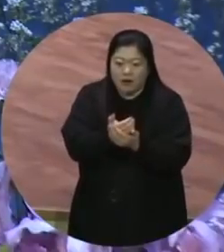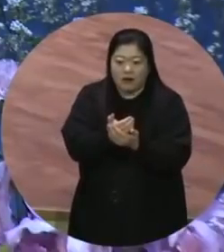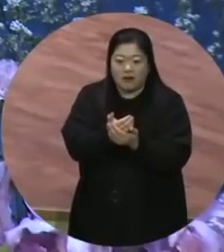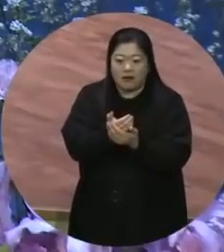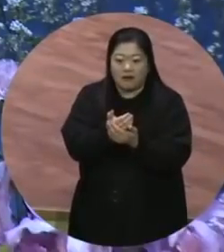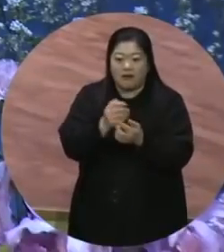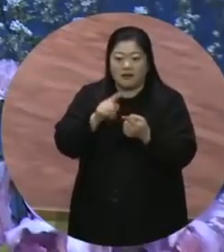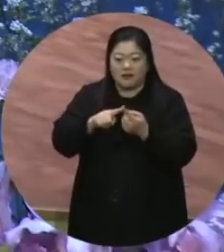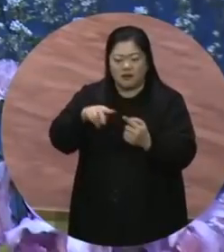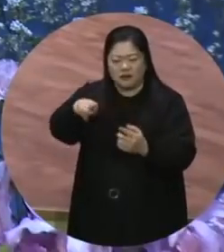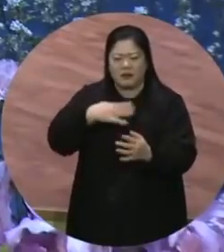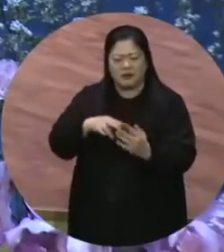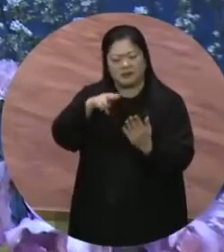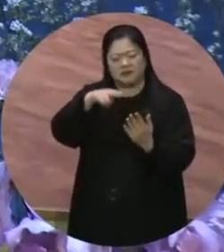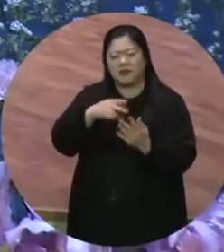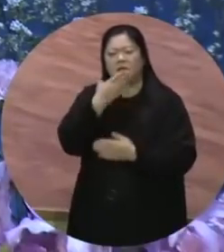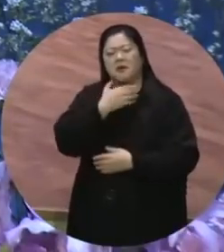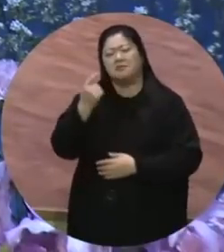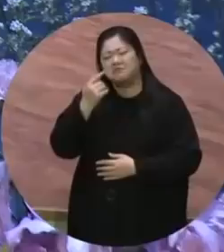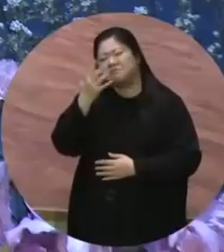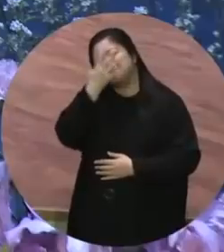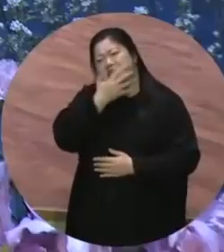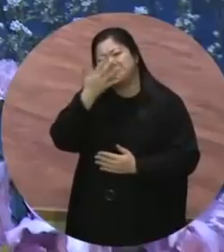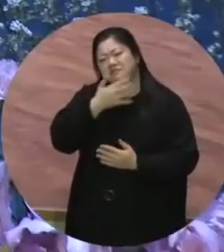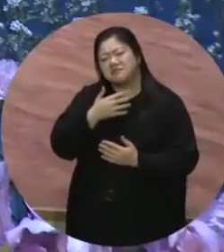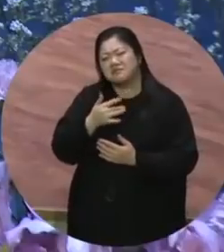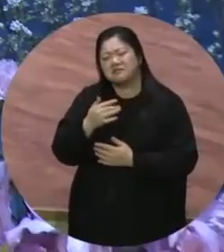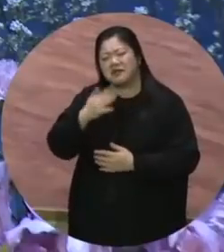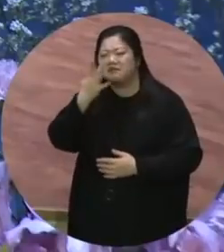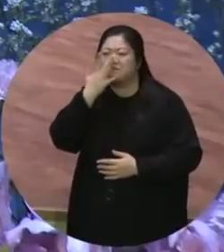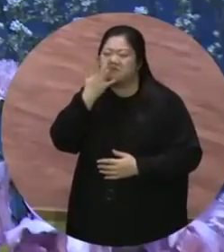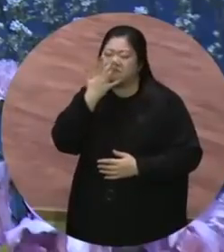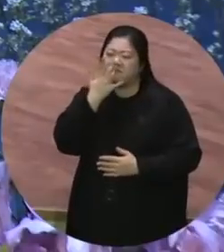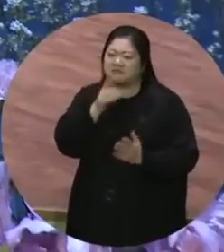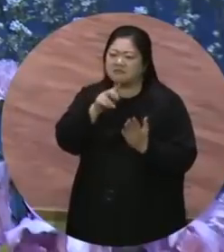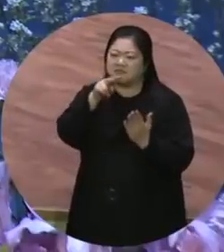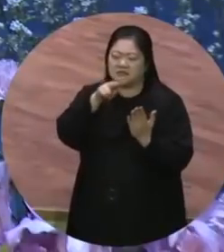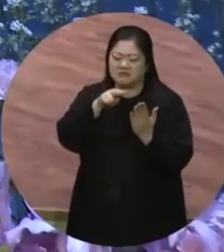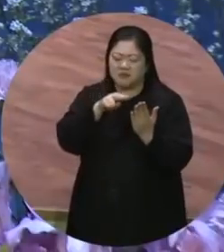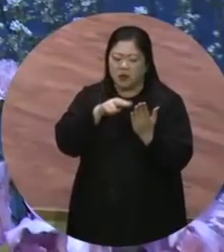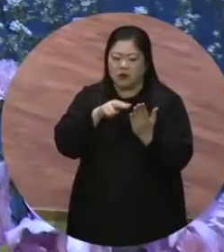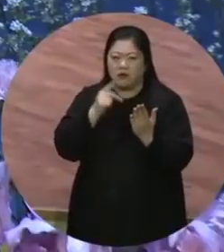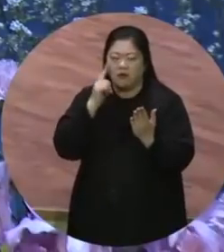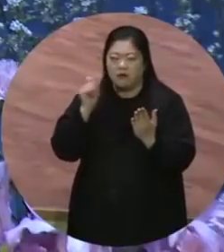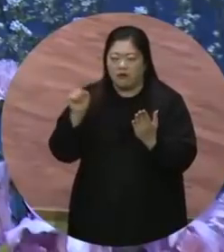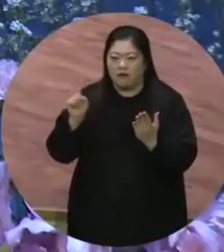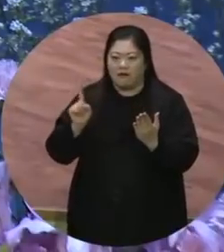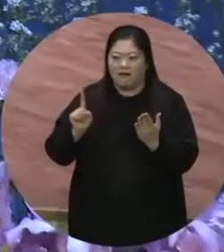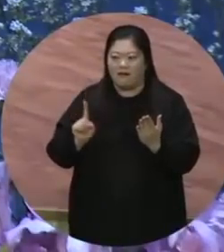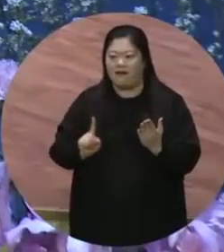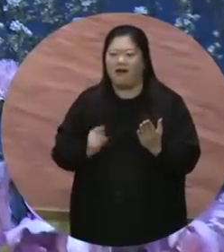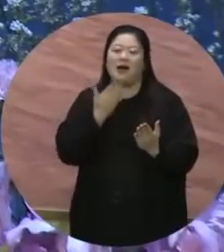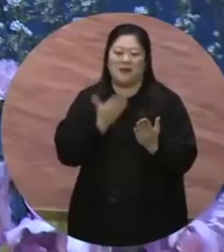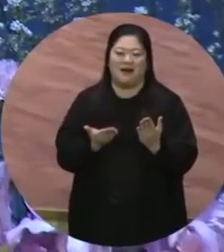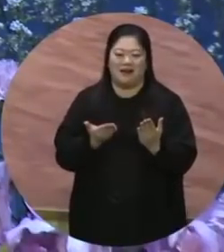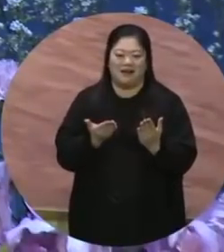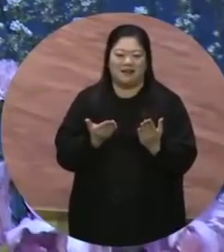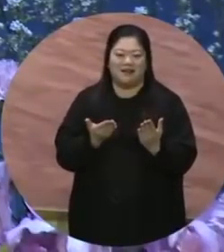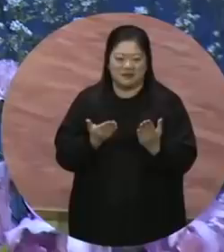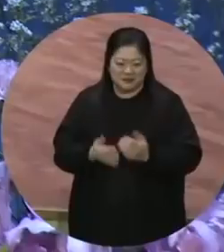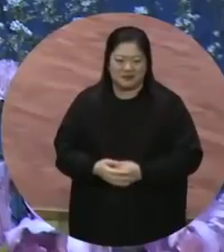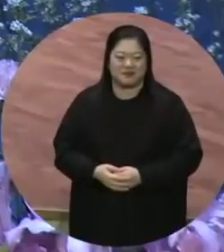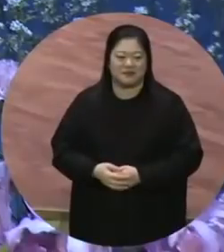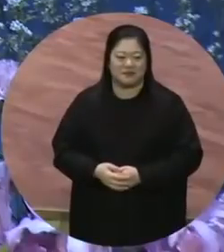있는 메시지로서 유명합니다. 로마서를 시작하는 오늘 본문 첫 번째 사도 바울이